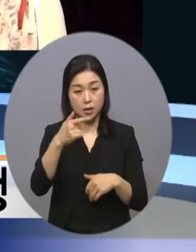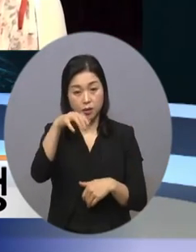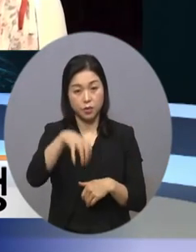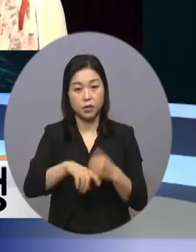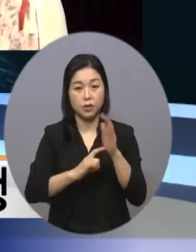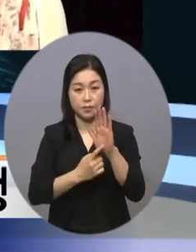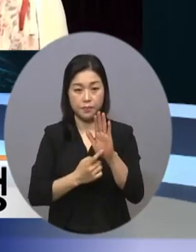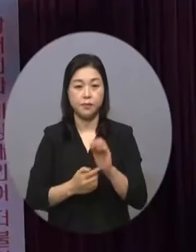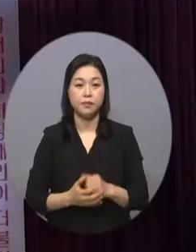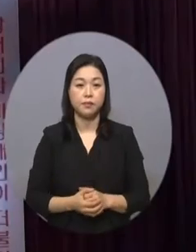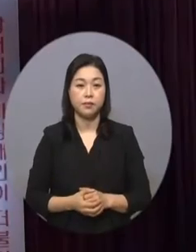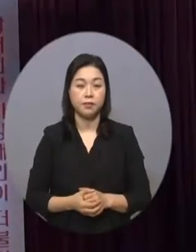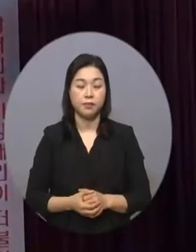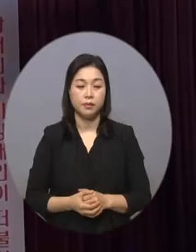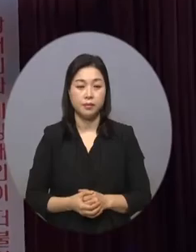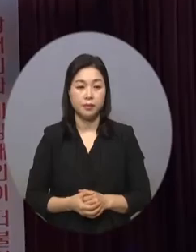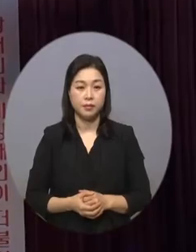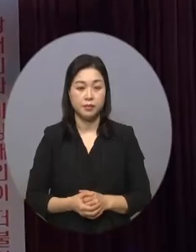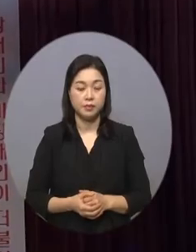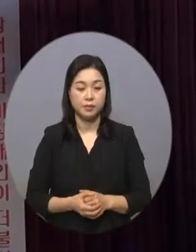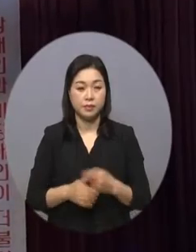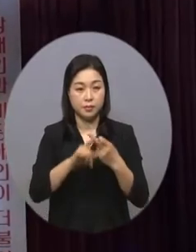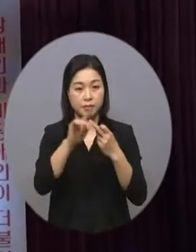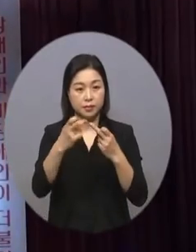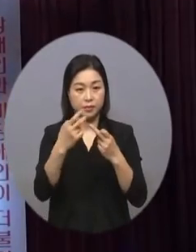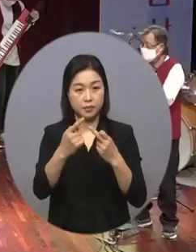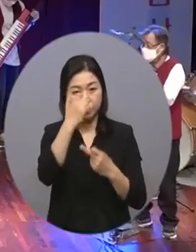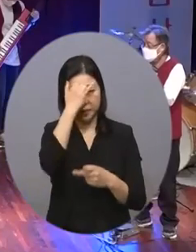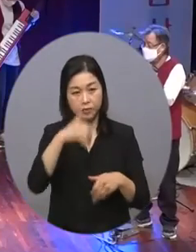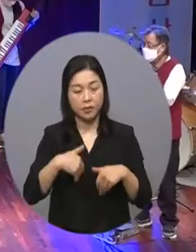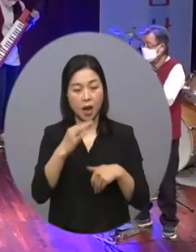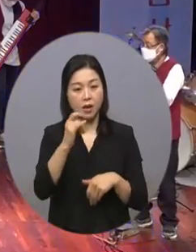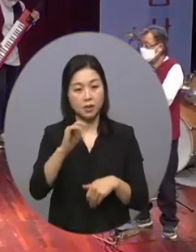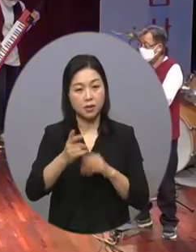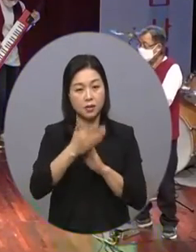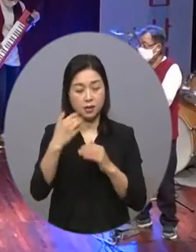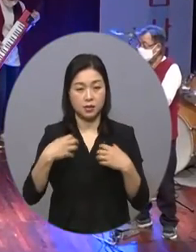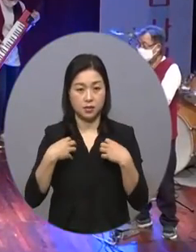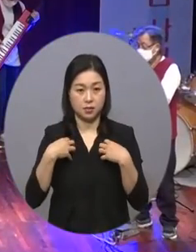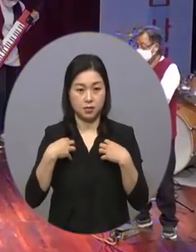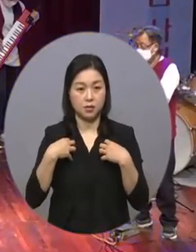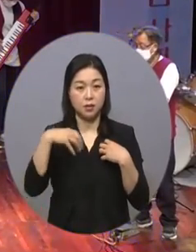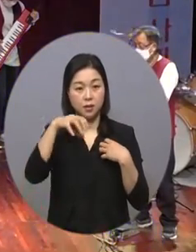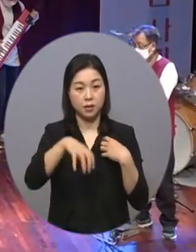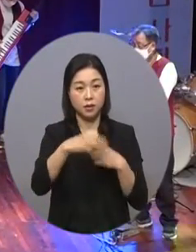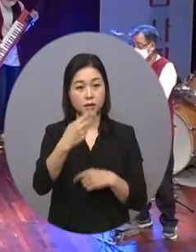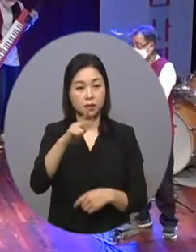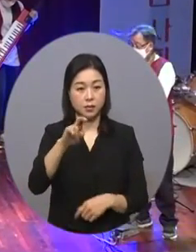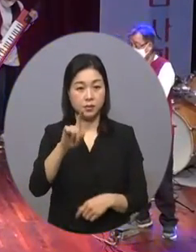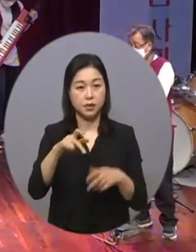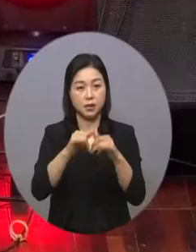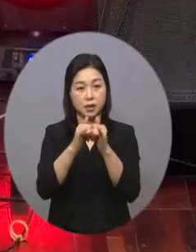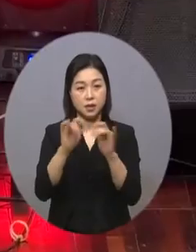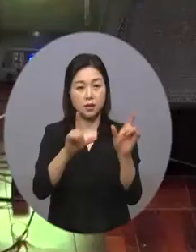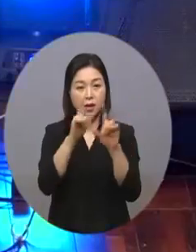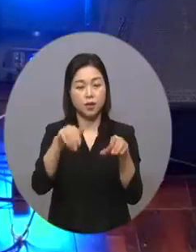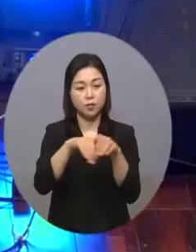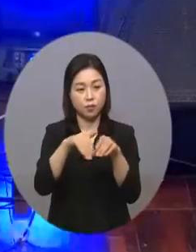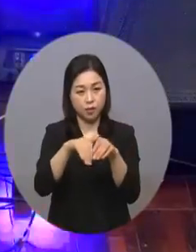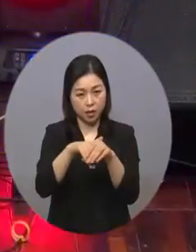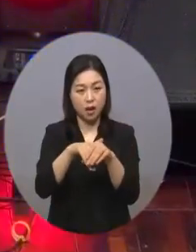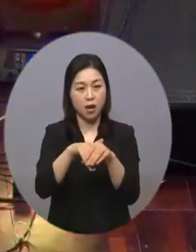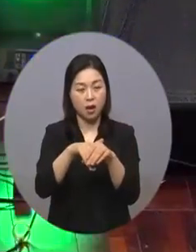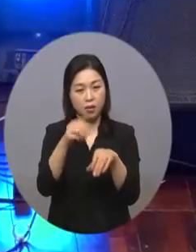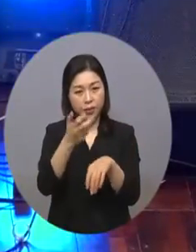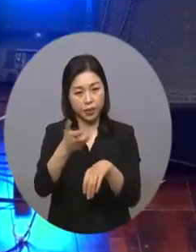기자입니다. 지난 21일 충남 아산시청 시민홀에서 2021년 장애인 생활문화 활성화